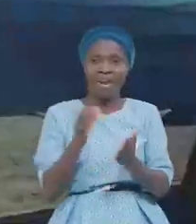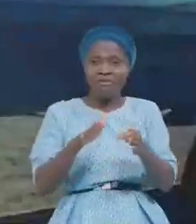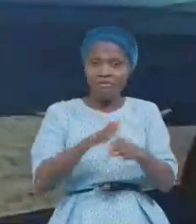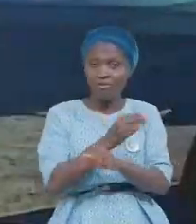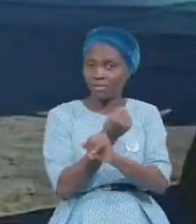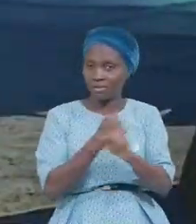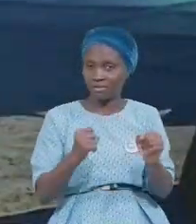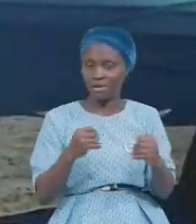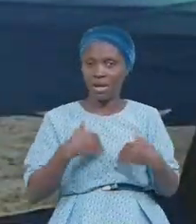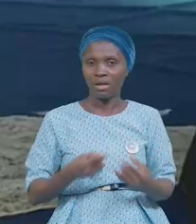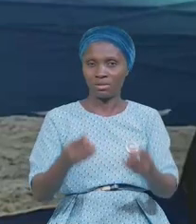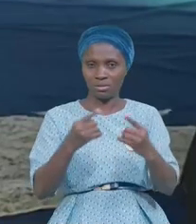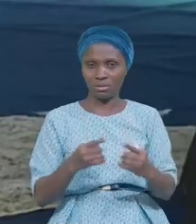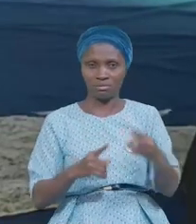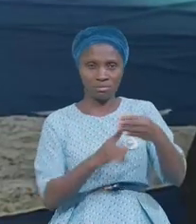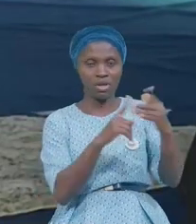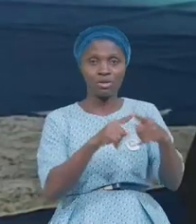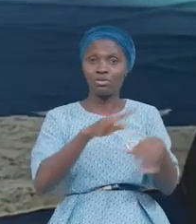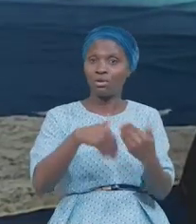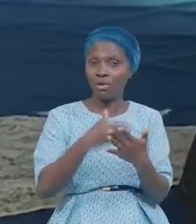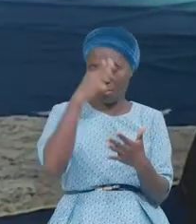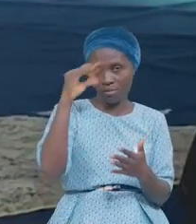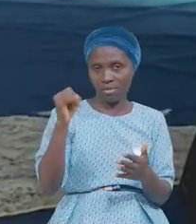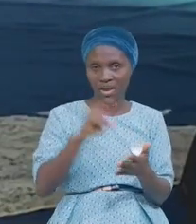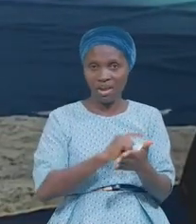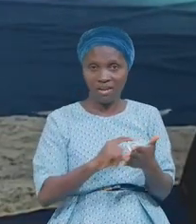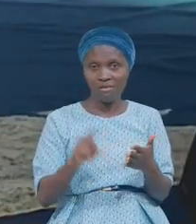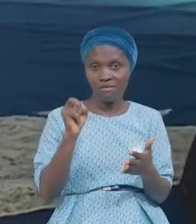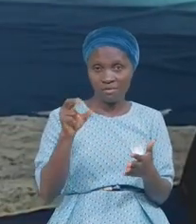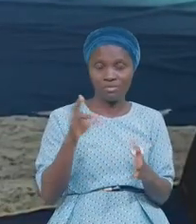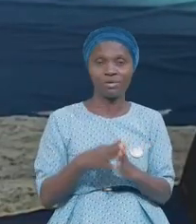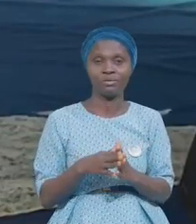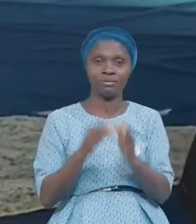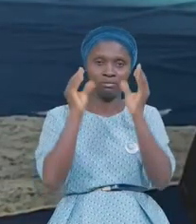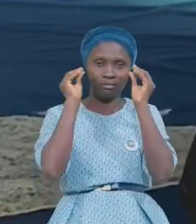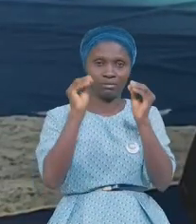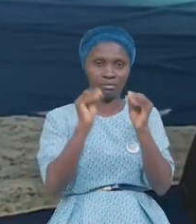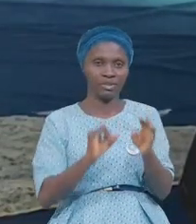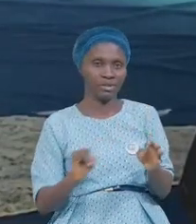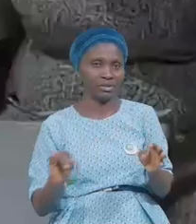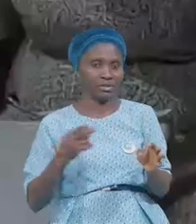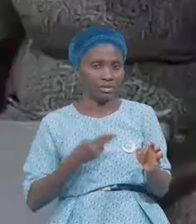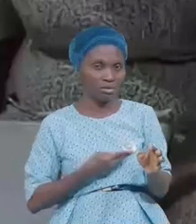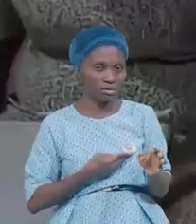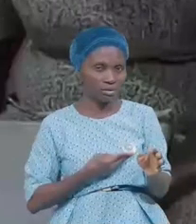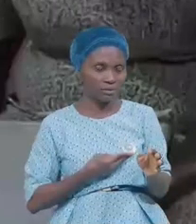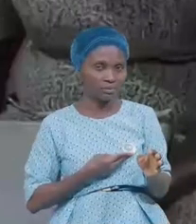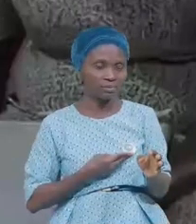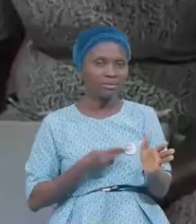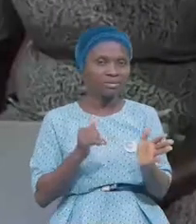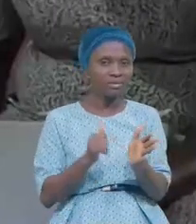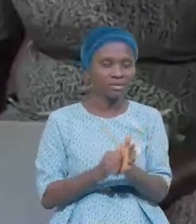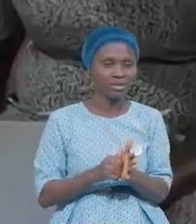source de plein salut, a été manifestée à tous les hommes. Verset 12. Elle nous enseigne à renoncer